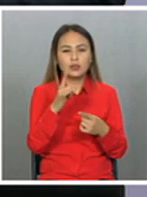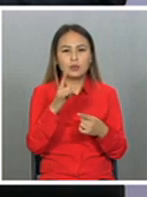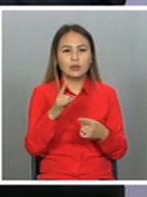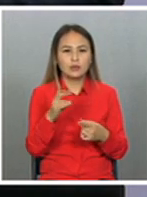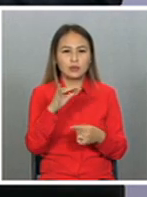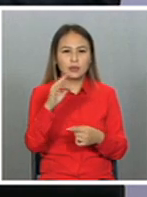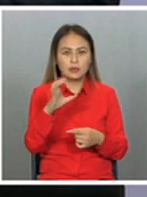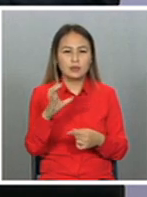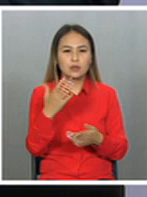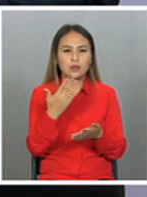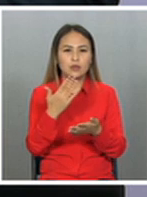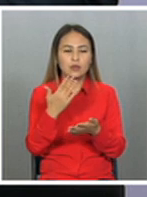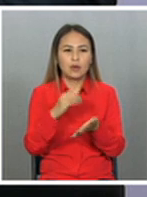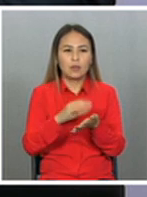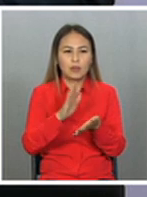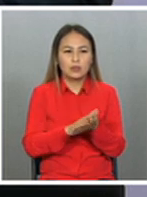болсақ, бұл